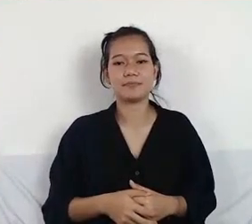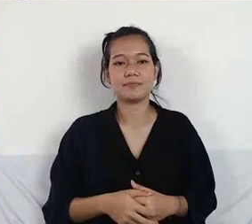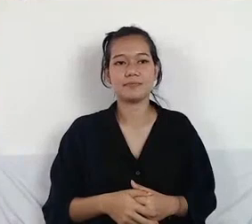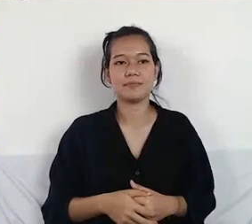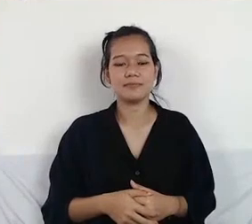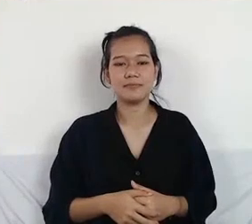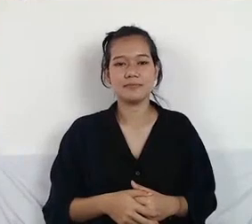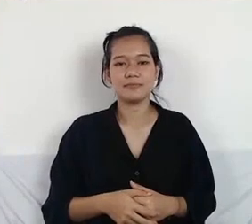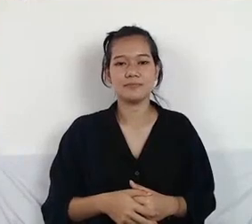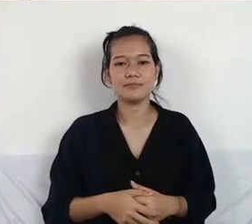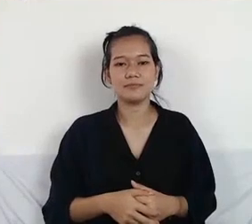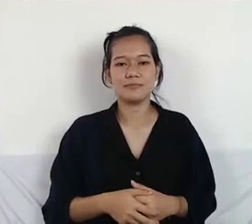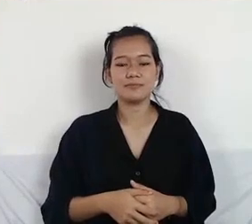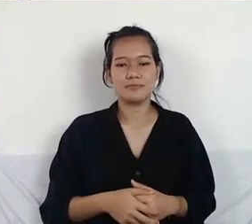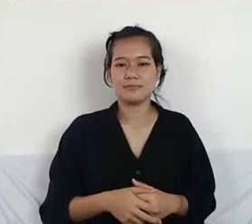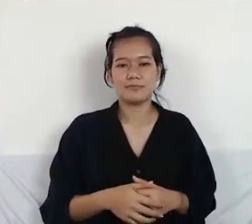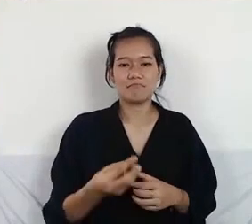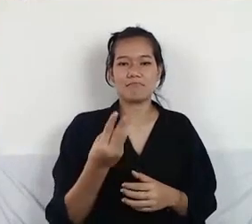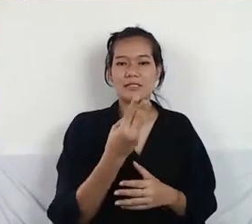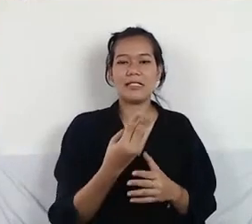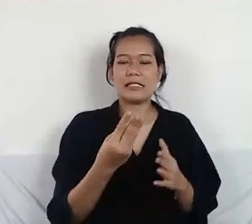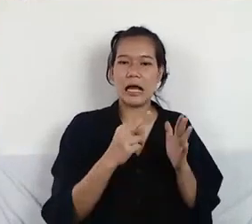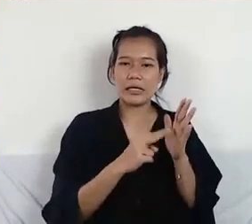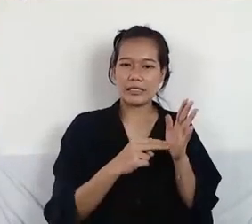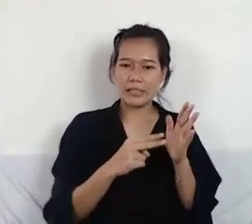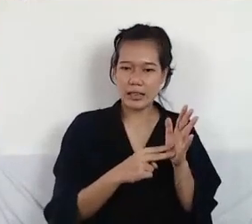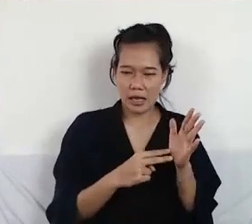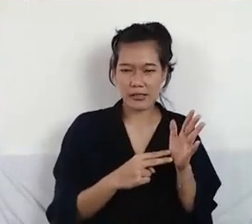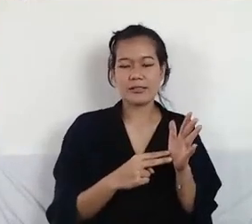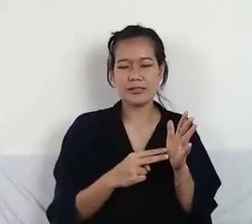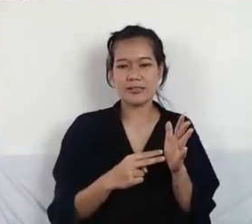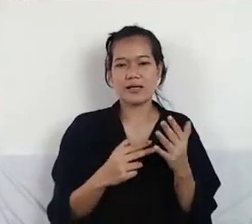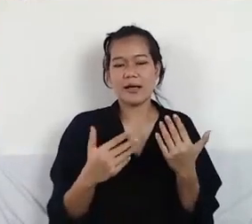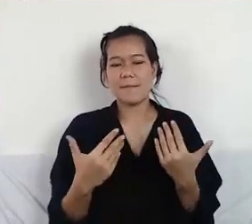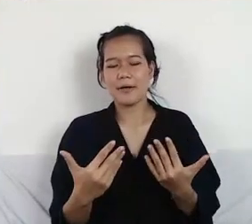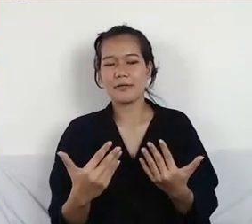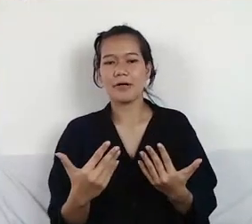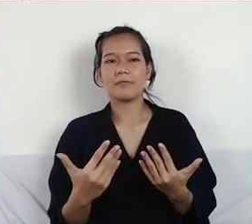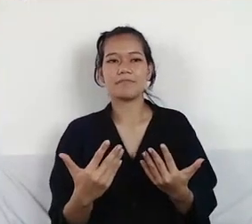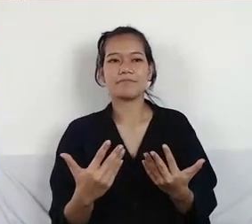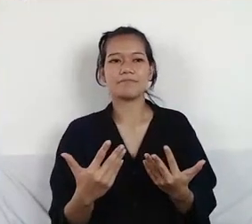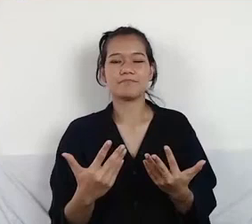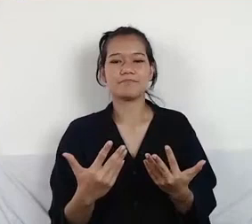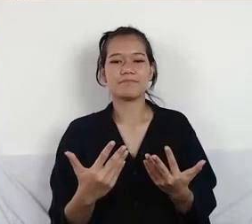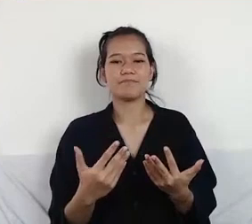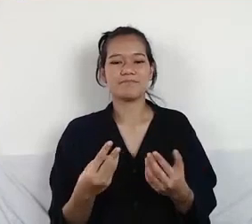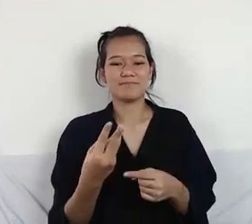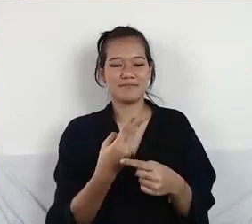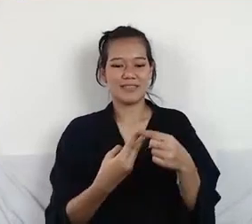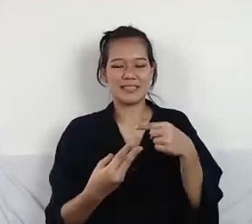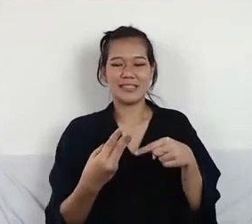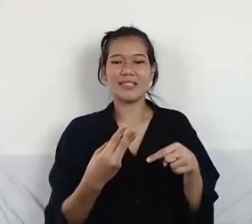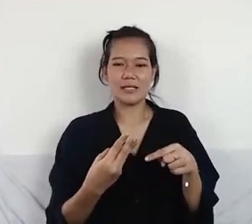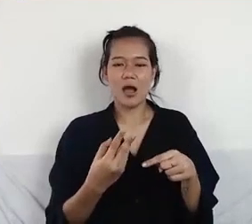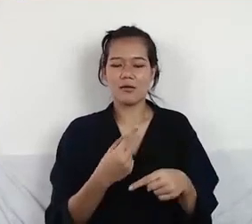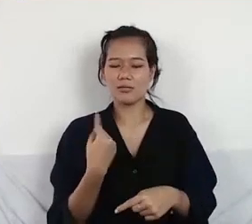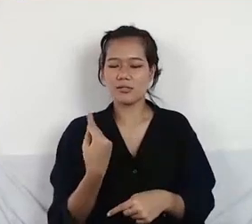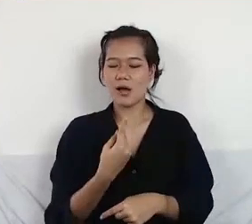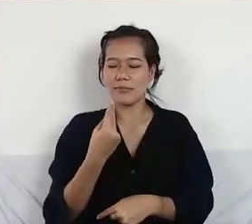Touching heart, teaching mind, dan transforming life. Itulah yang kami rindukan